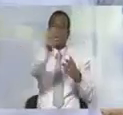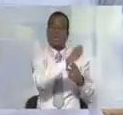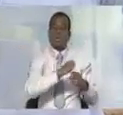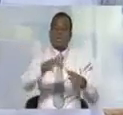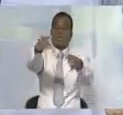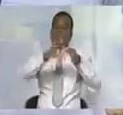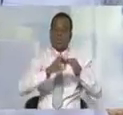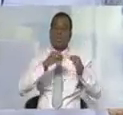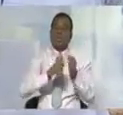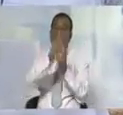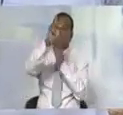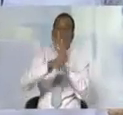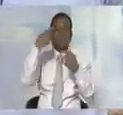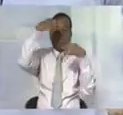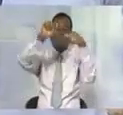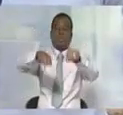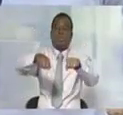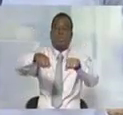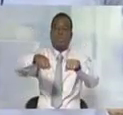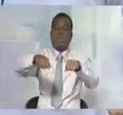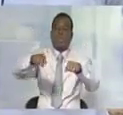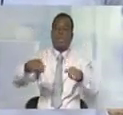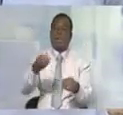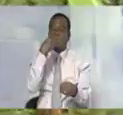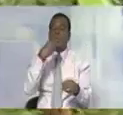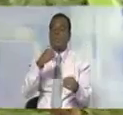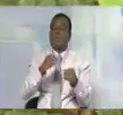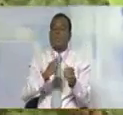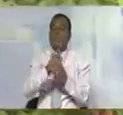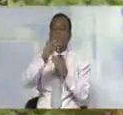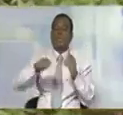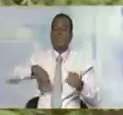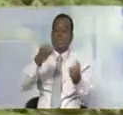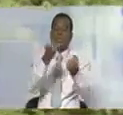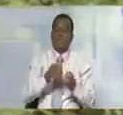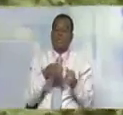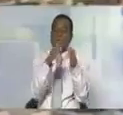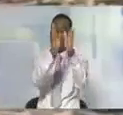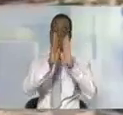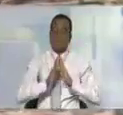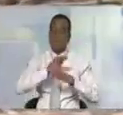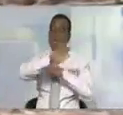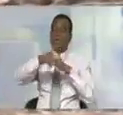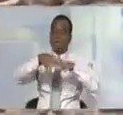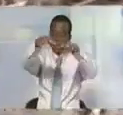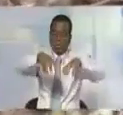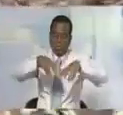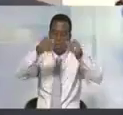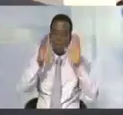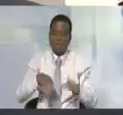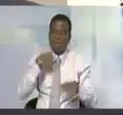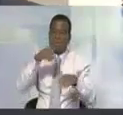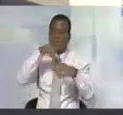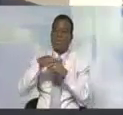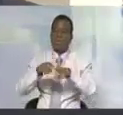s'approprier le projet pour pouvoir nourrir la population. Je voudrais donc demander à tous les producteurs qui sont dans les groupements